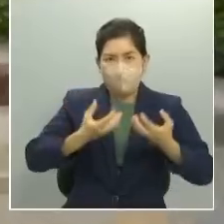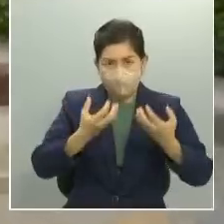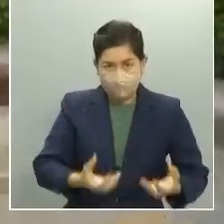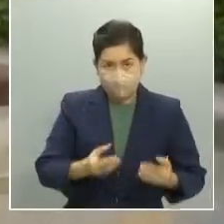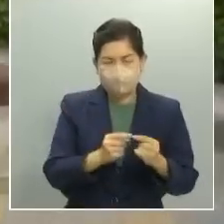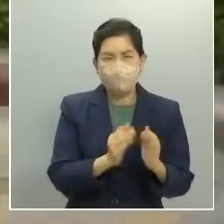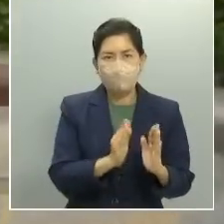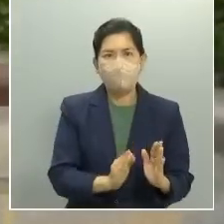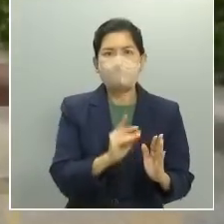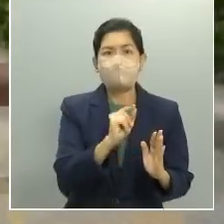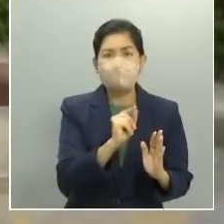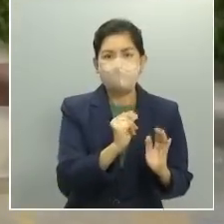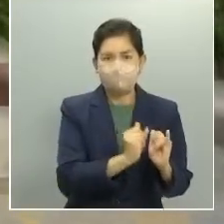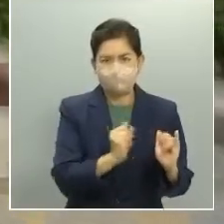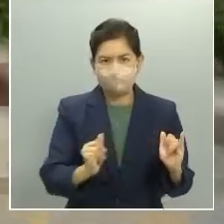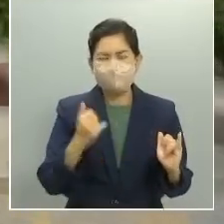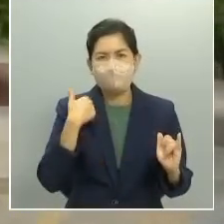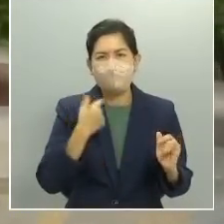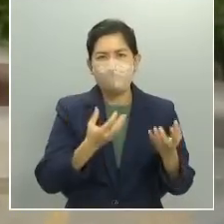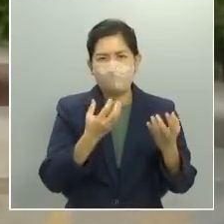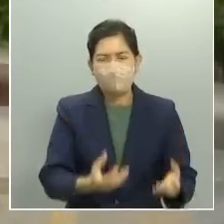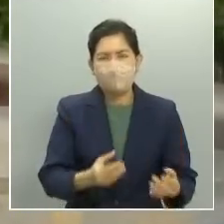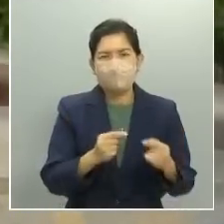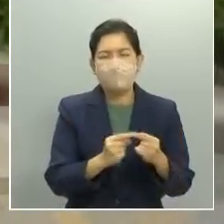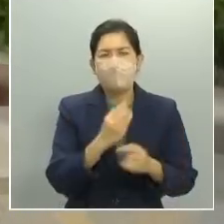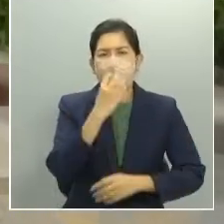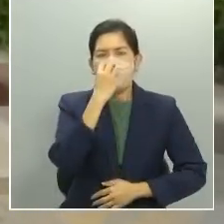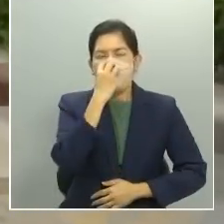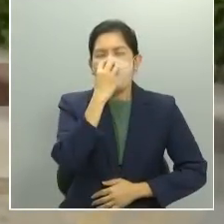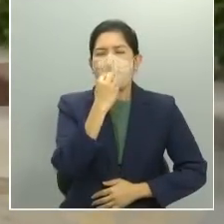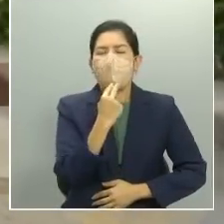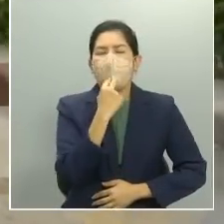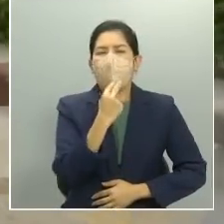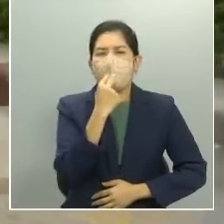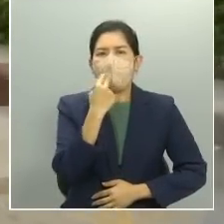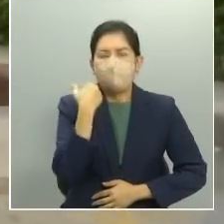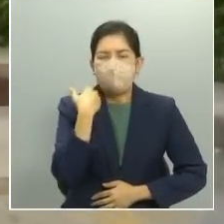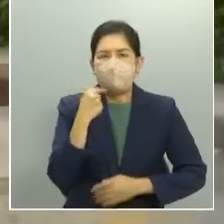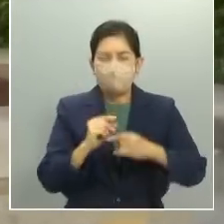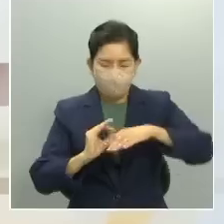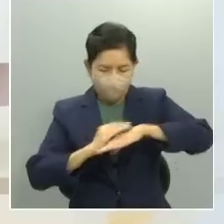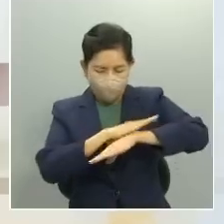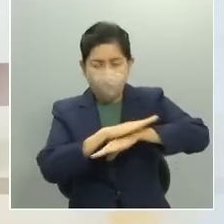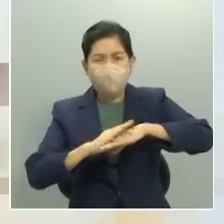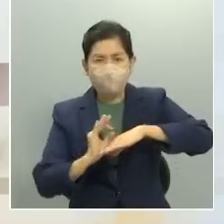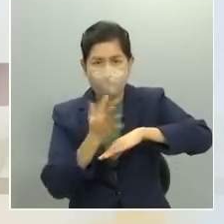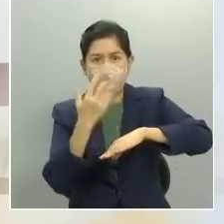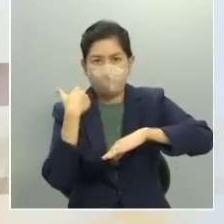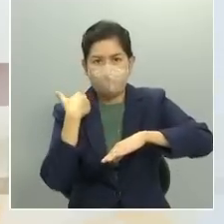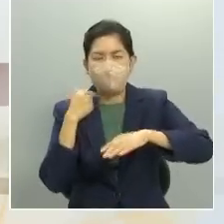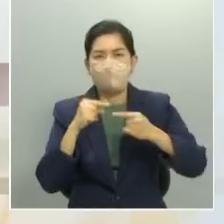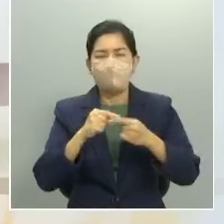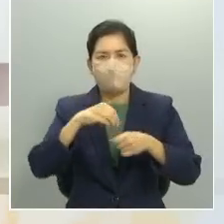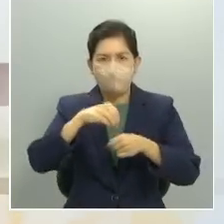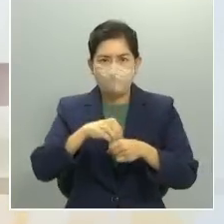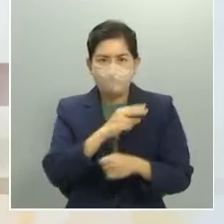นอาการหนักที่ว่านี้ก็คือทั้งใส่เครื่องช่วยหายใจและมีแผลไฟไหม้ส่วนใหญ่รักษาตัวที่โรงพยาบาลสมเด็จพระนางเจ้าสิริ